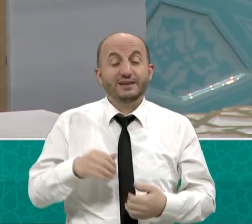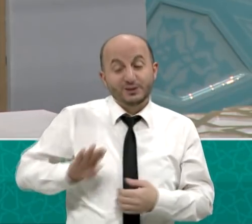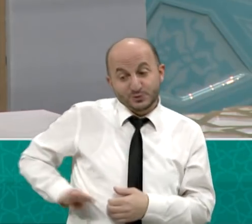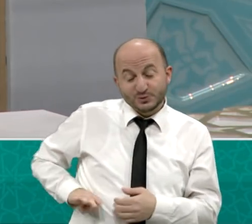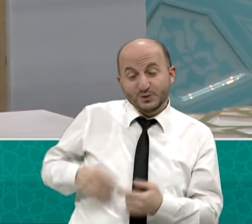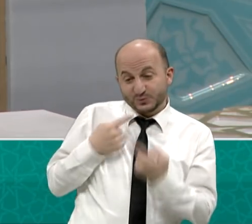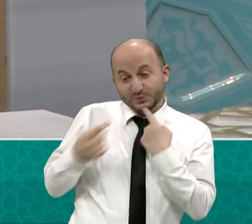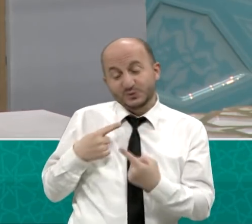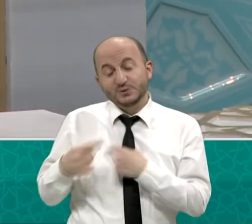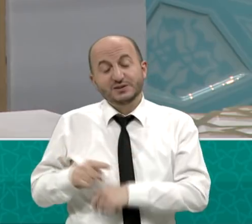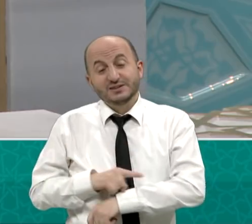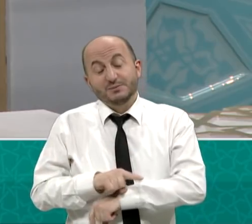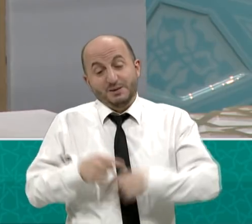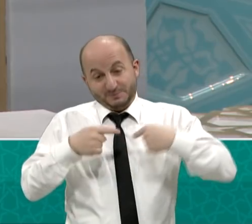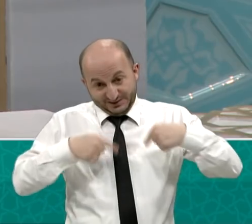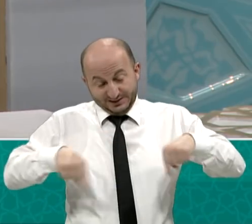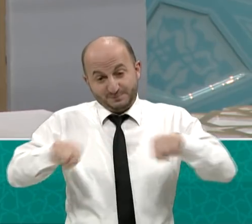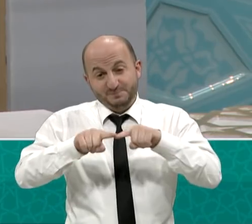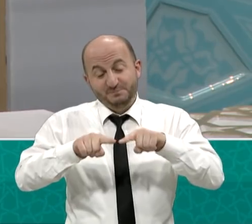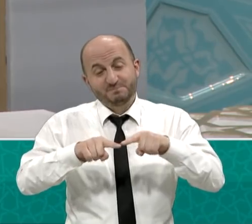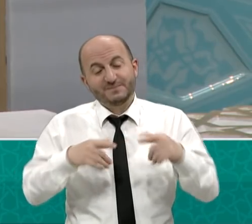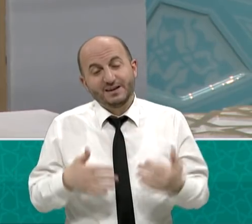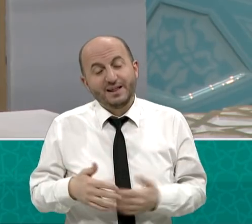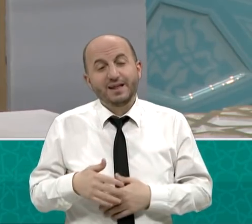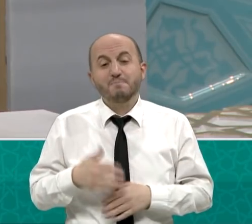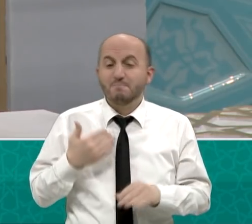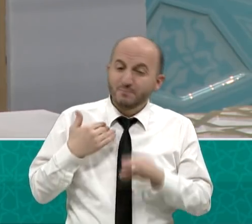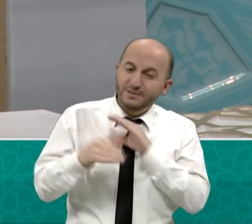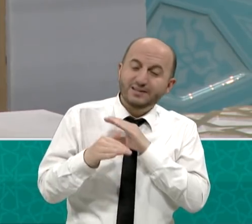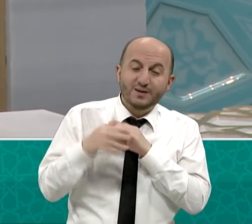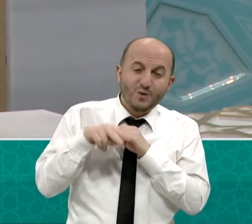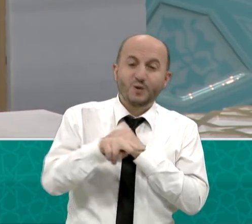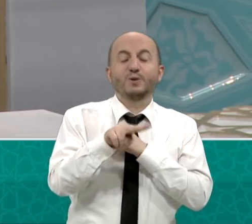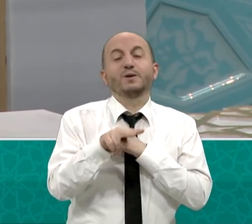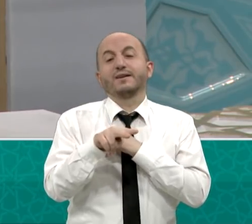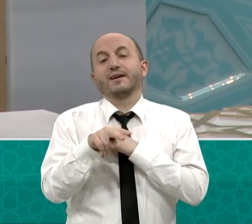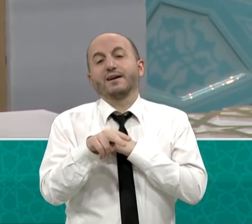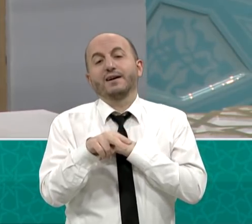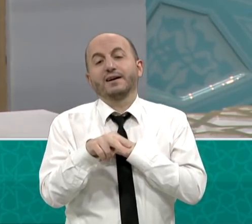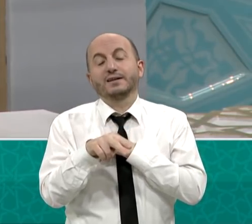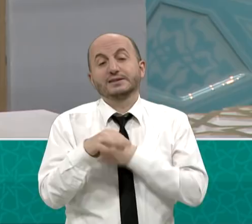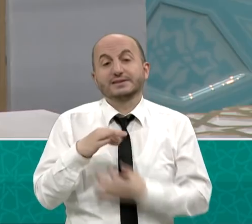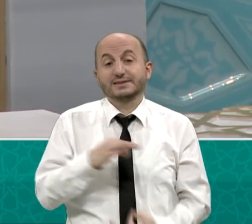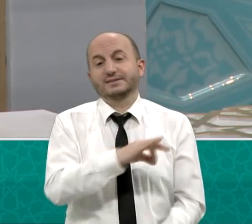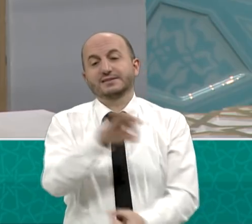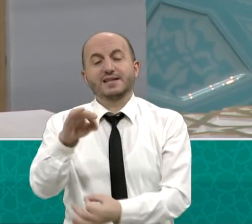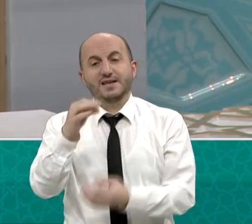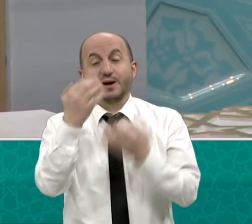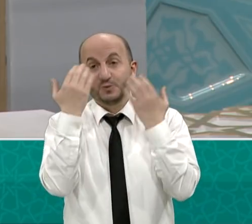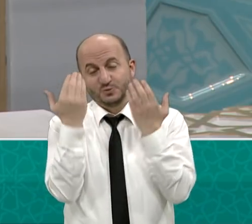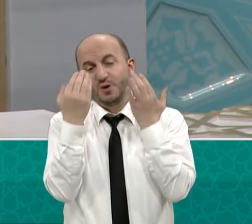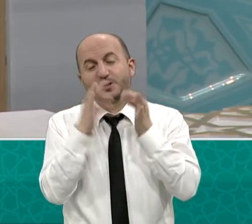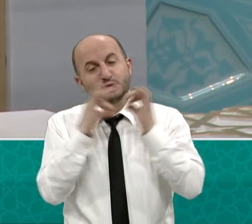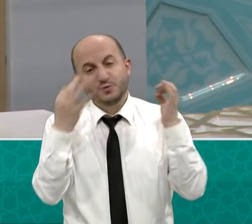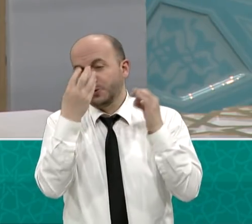zaman bizim aslında telefon yoluyla, mesaj yoluyla bunu insanlara bir dua cümleci